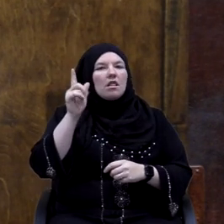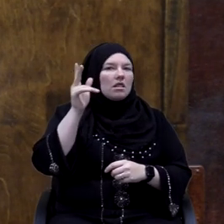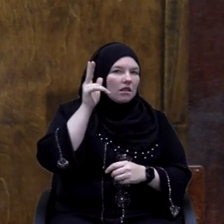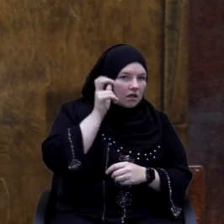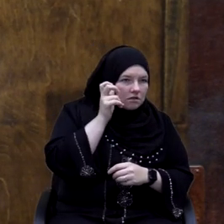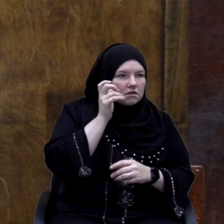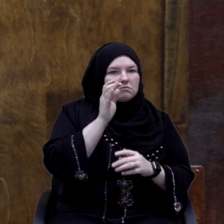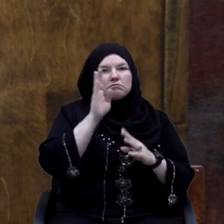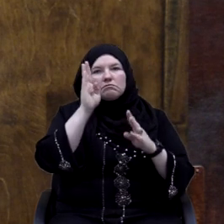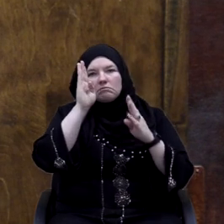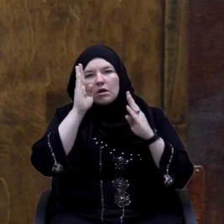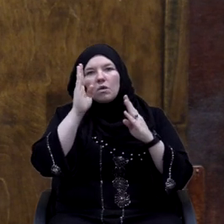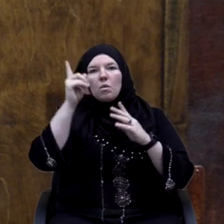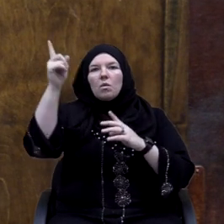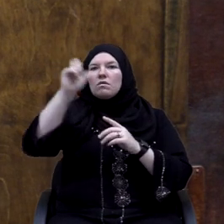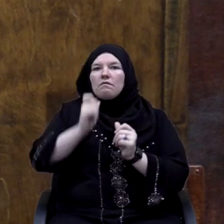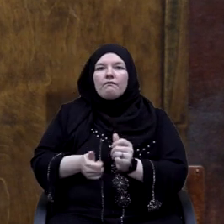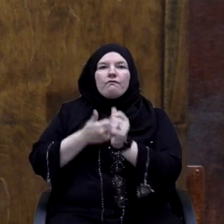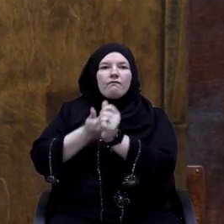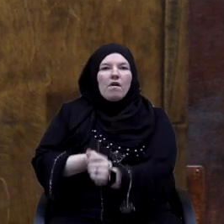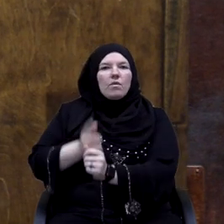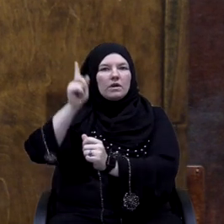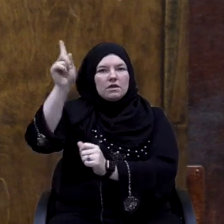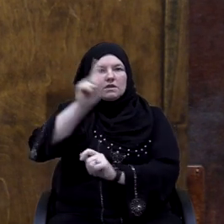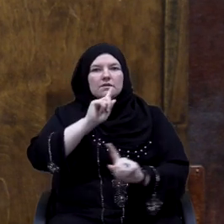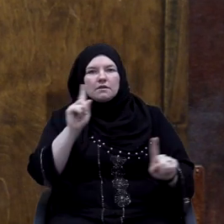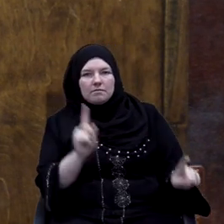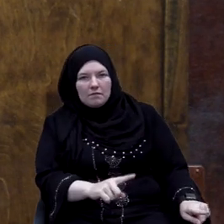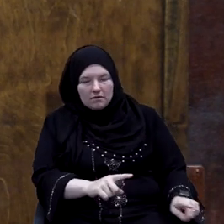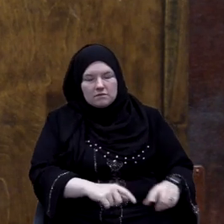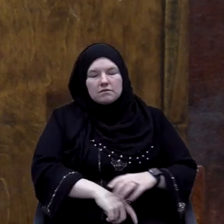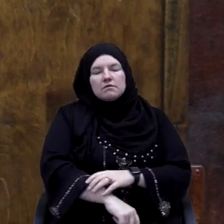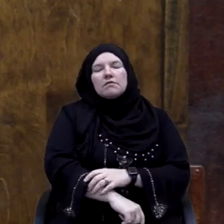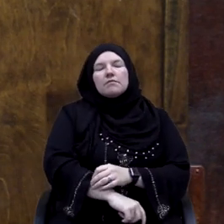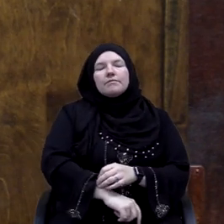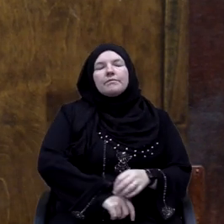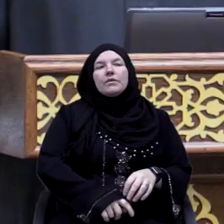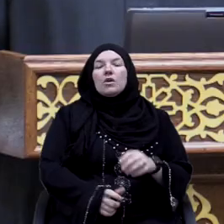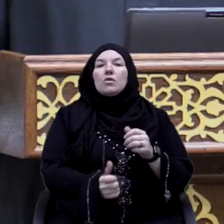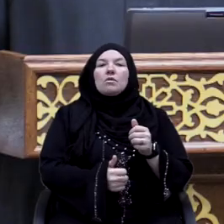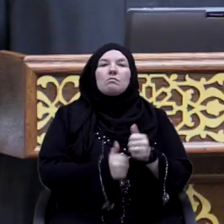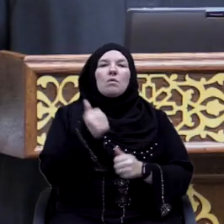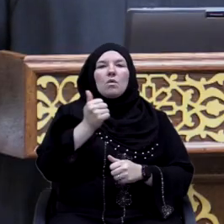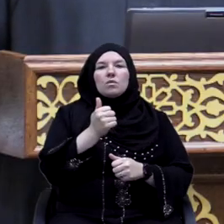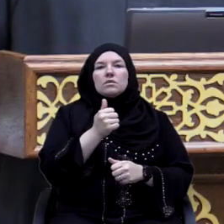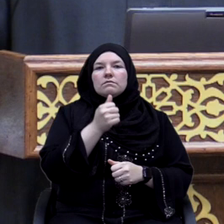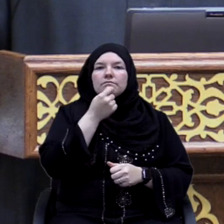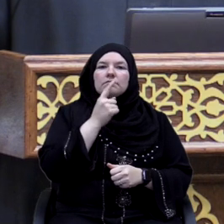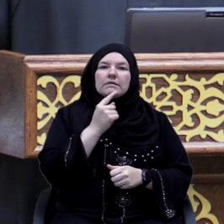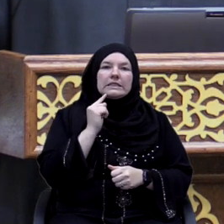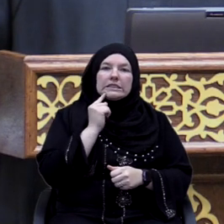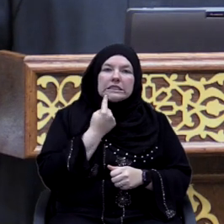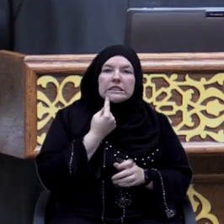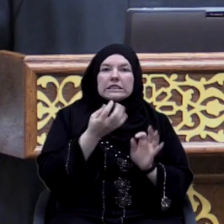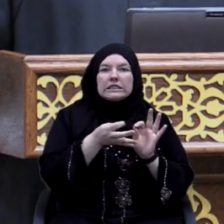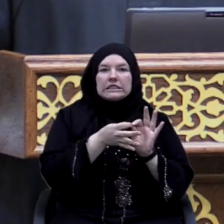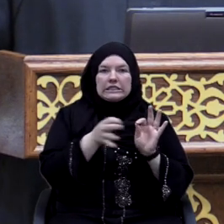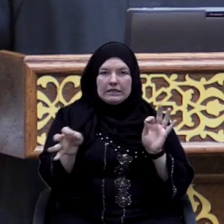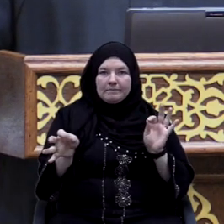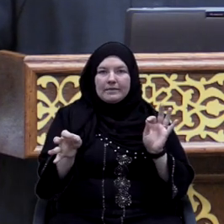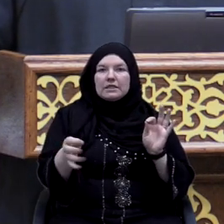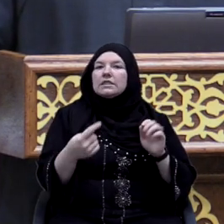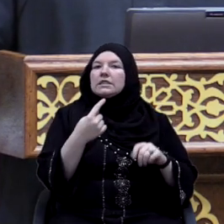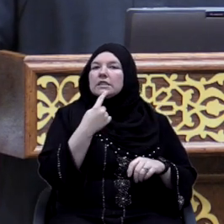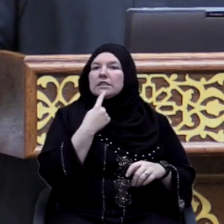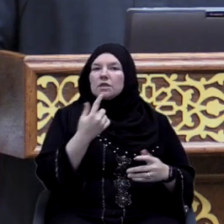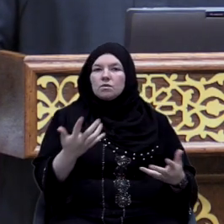ignoring His commands. And then the most tormenting statement is, هَلْ